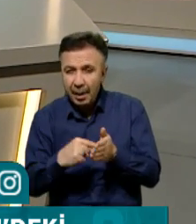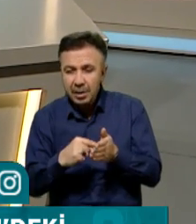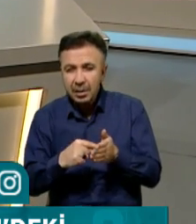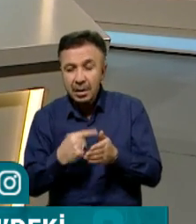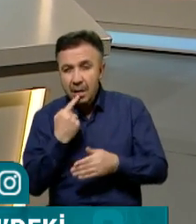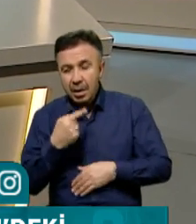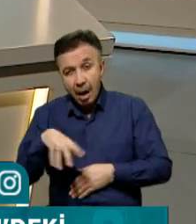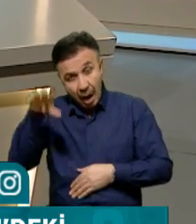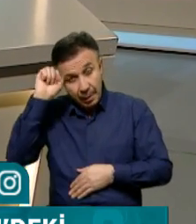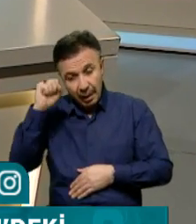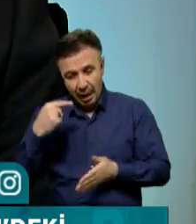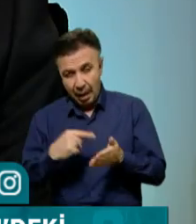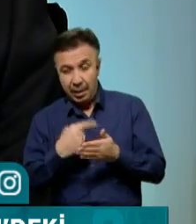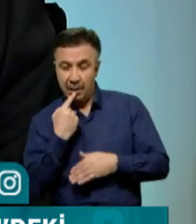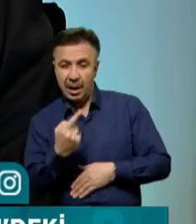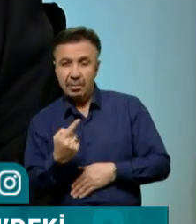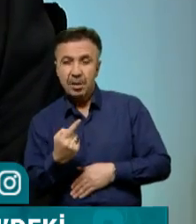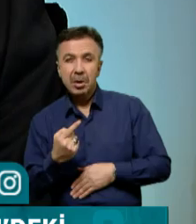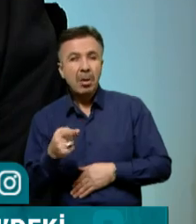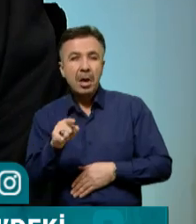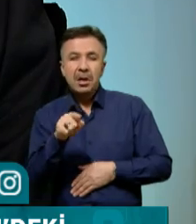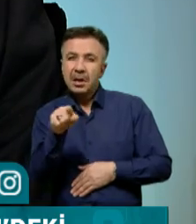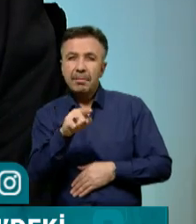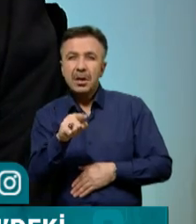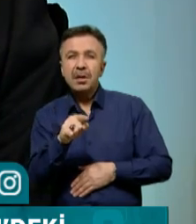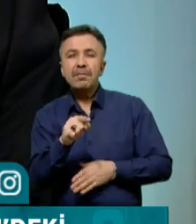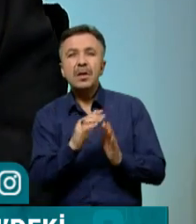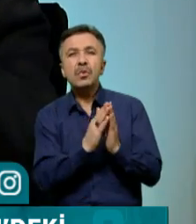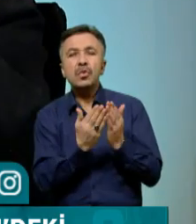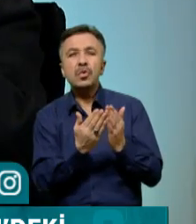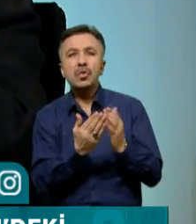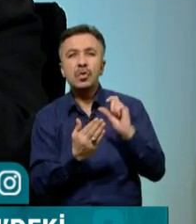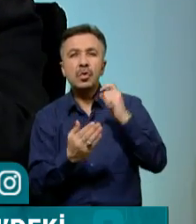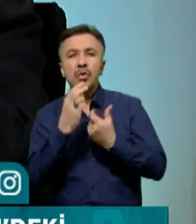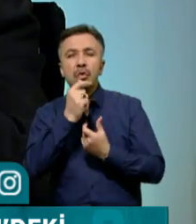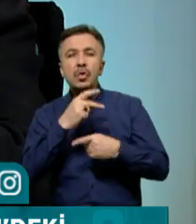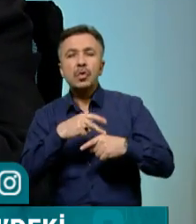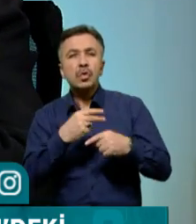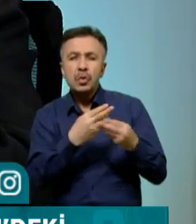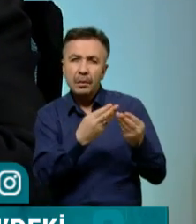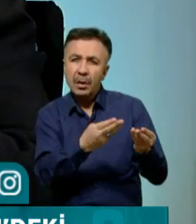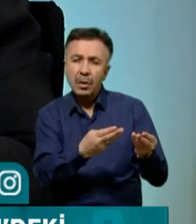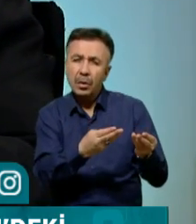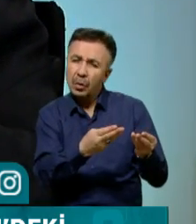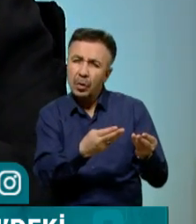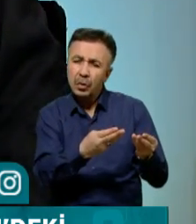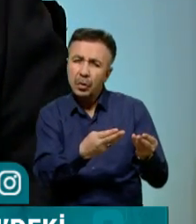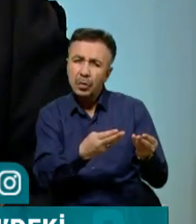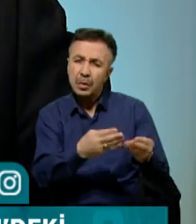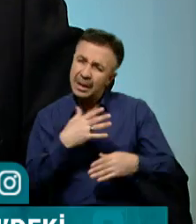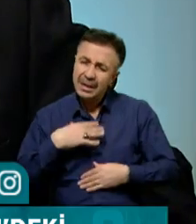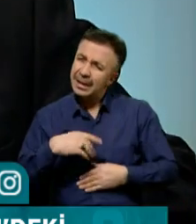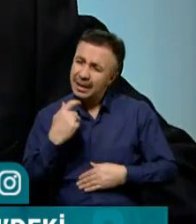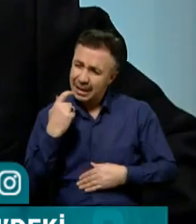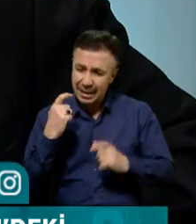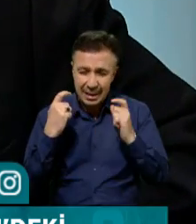ki veya size bir cüz veriliyor. O zaman da o cüzü ne yaparsınız? İstediğiniz yerde okursunuz. Bu ayrı